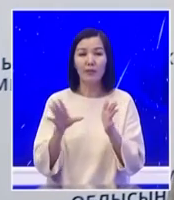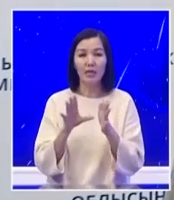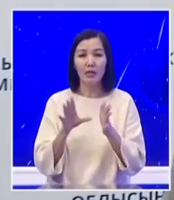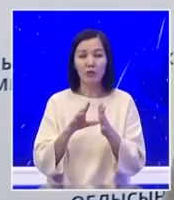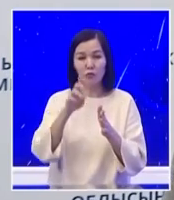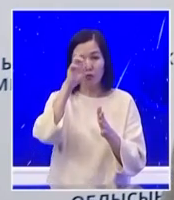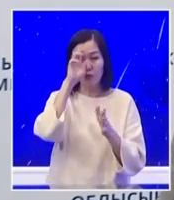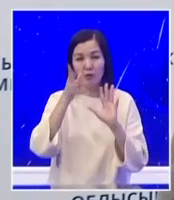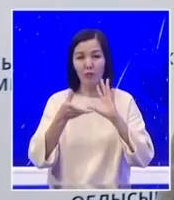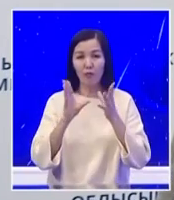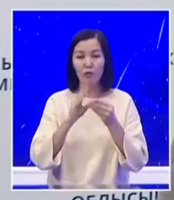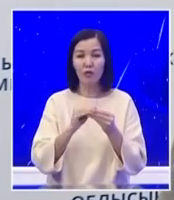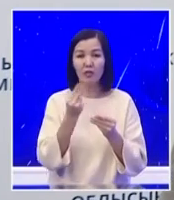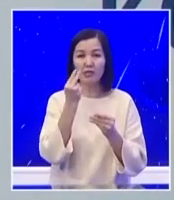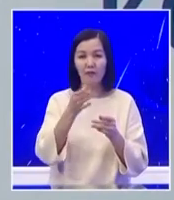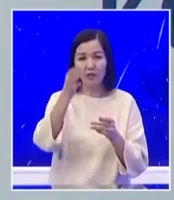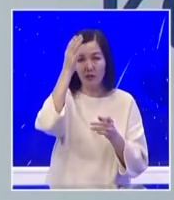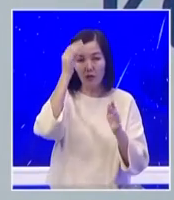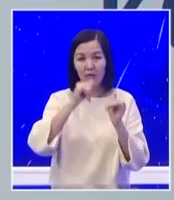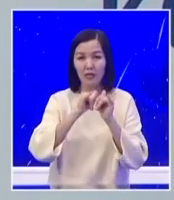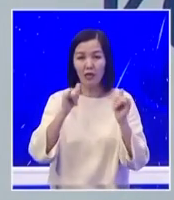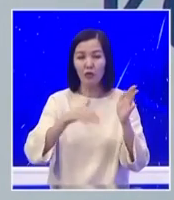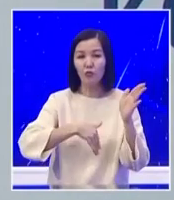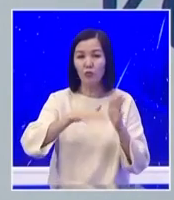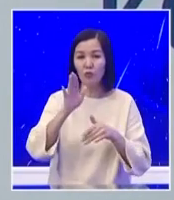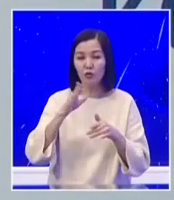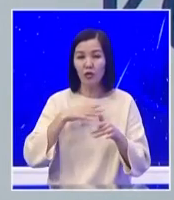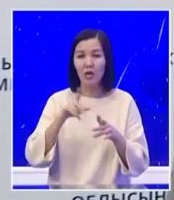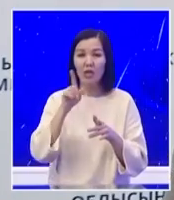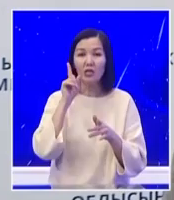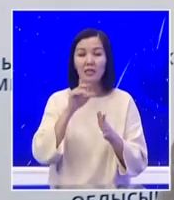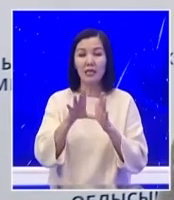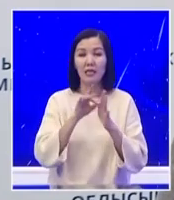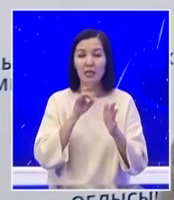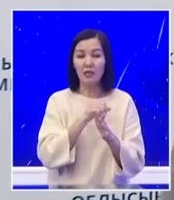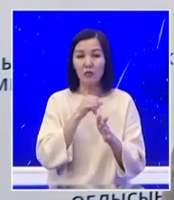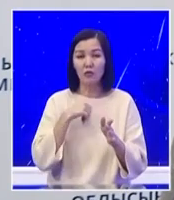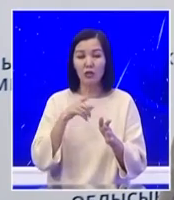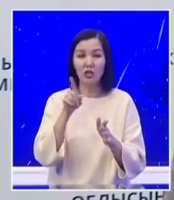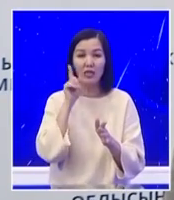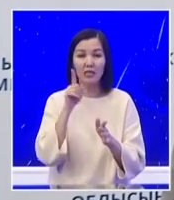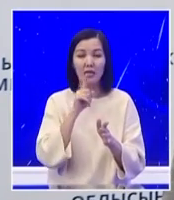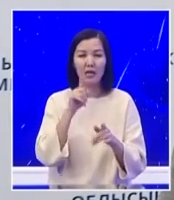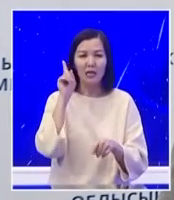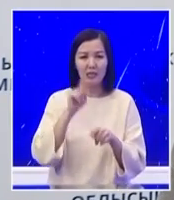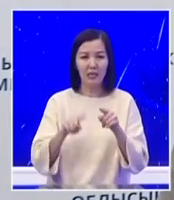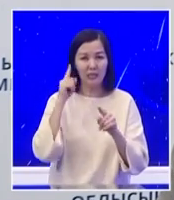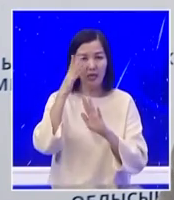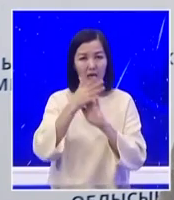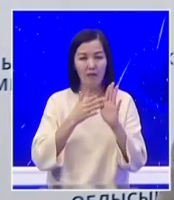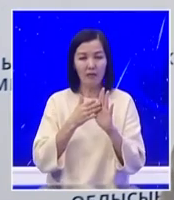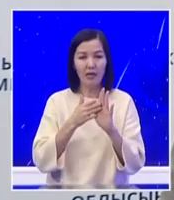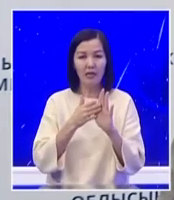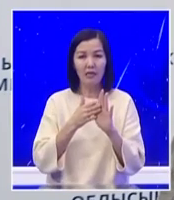бойынша. Жаңағы жастардың цифрлық сауаттылығын, неге біз жастарды таңдадық? Өйткені жастар өздеріңізге белгілі, қазір тез қабылдап алып